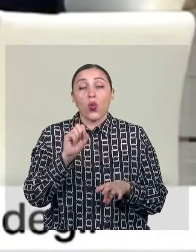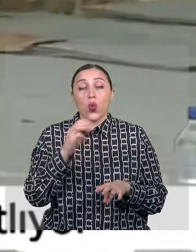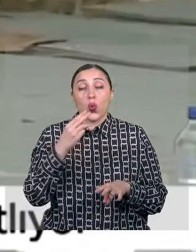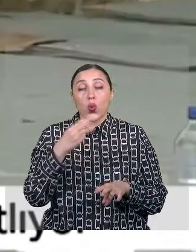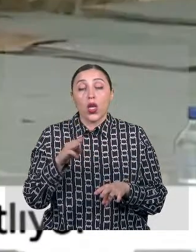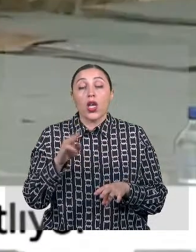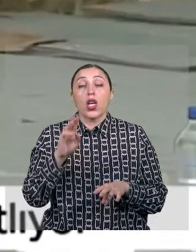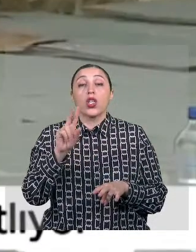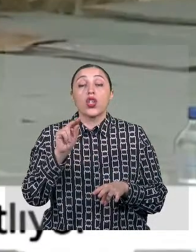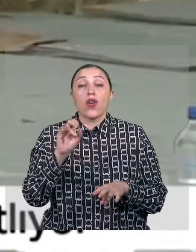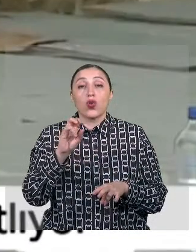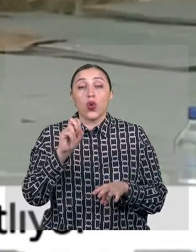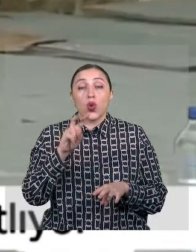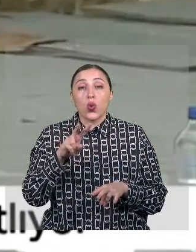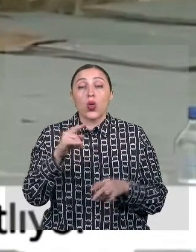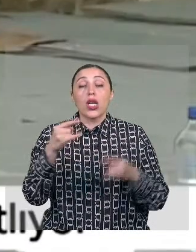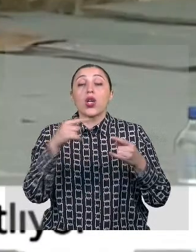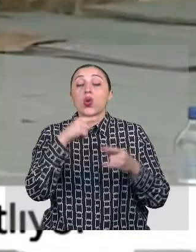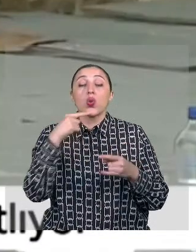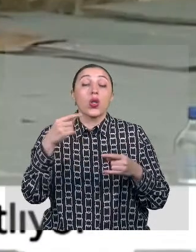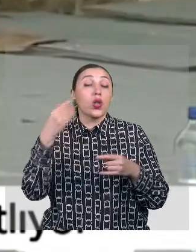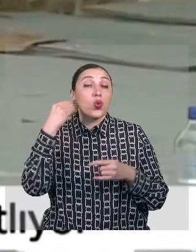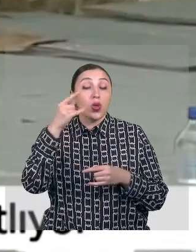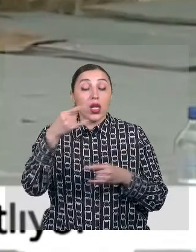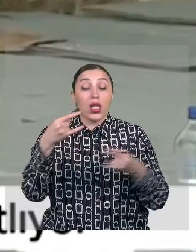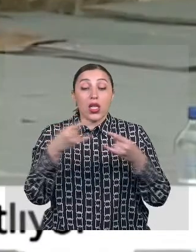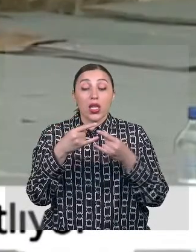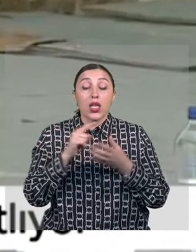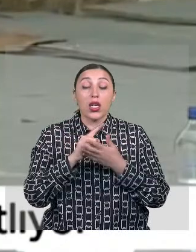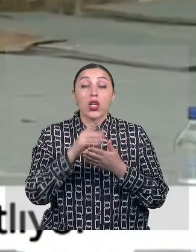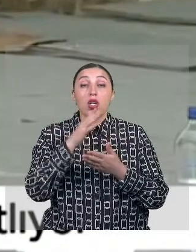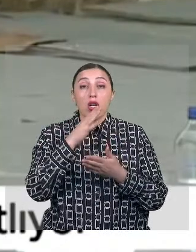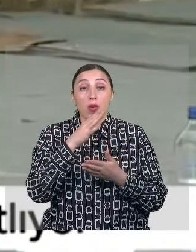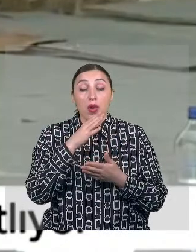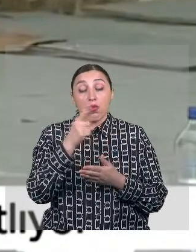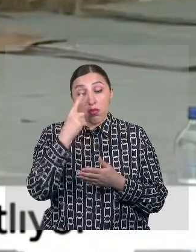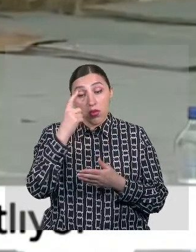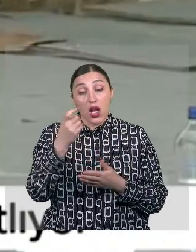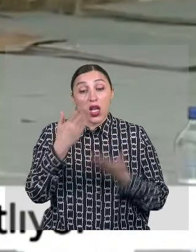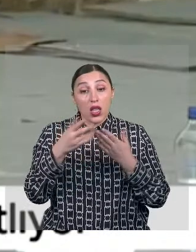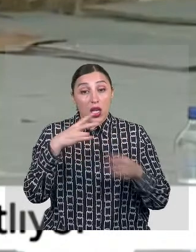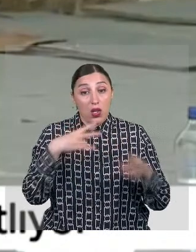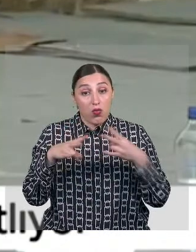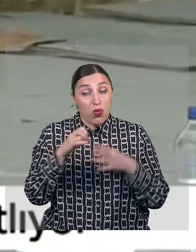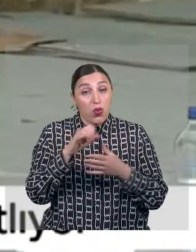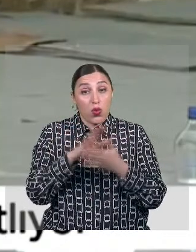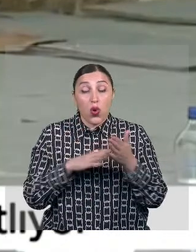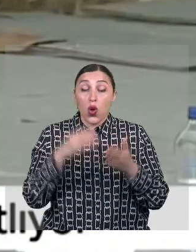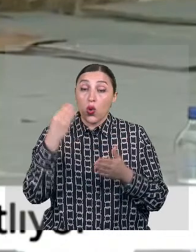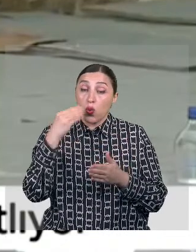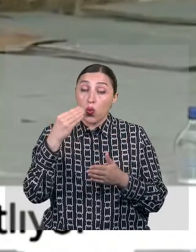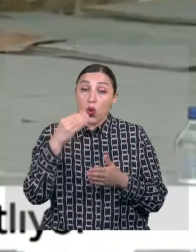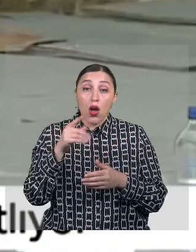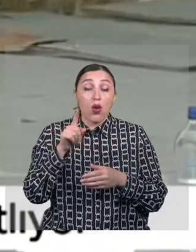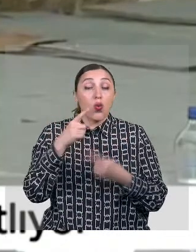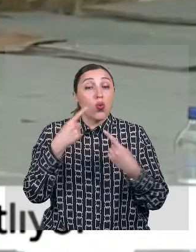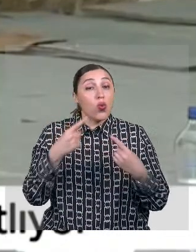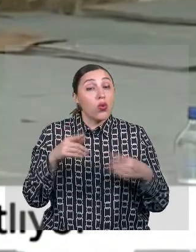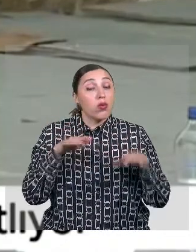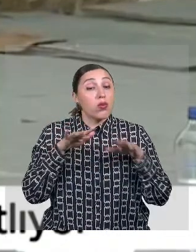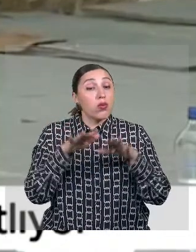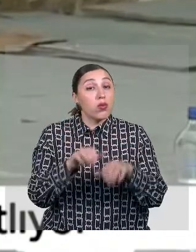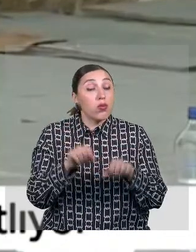թուրքական NTV հեռուստաընկերության եթերում, զգուշացնելով, որ եթե սադրանքները շարունակվեն, Թուրքիան կդիմի այլ